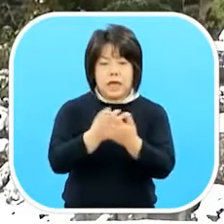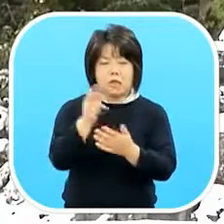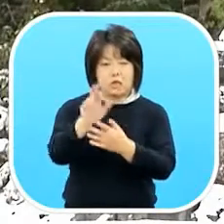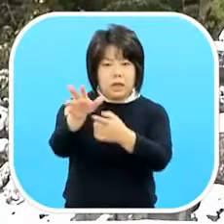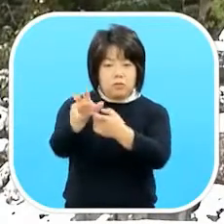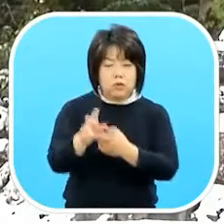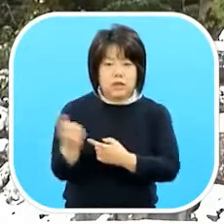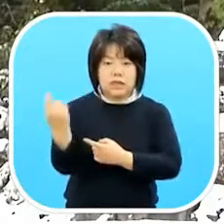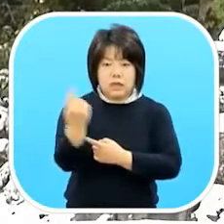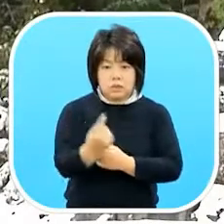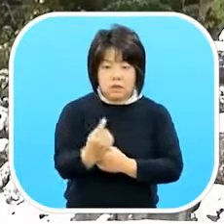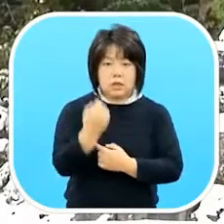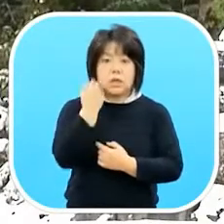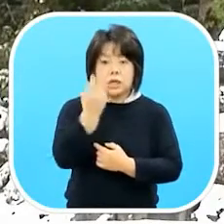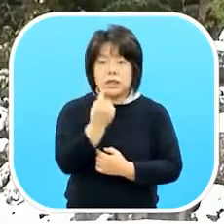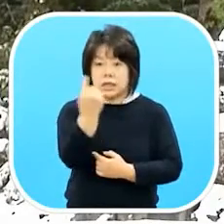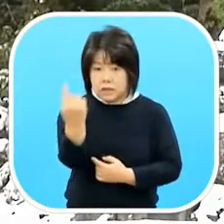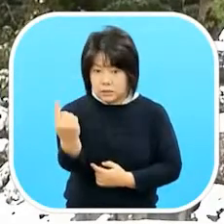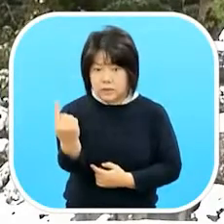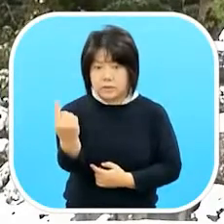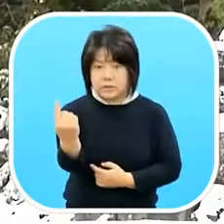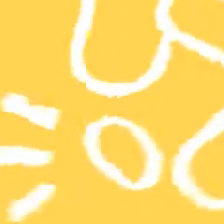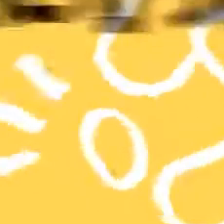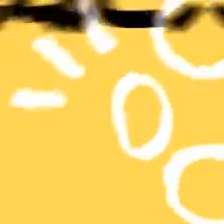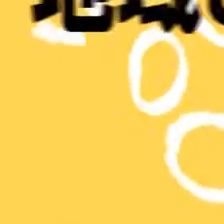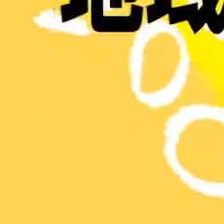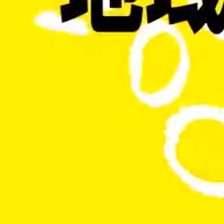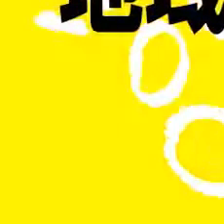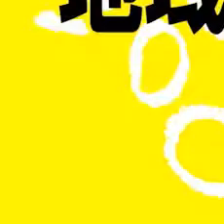ました。早速お話伺ってみましょう。